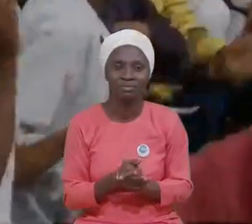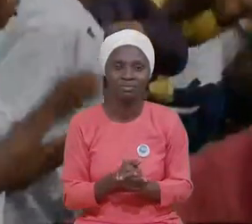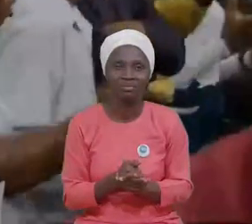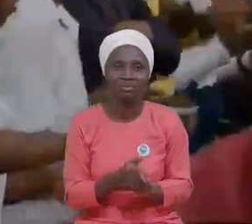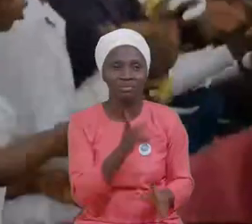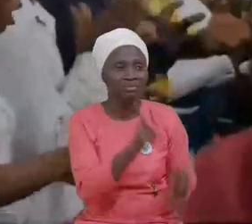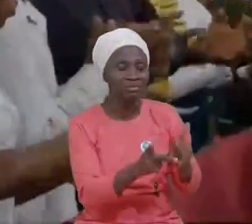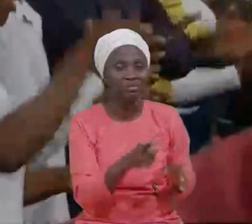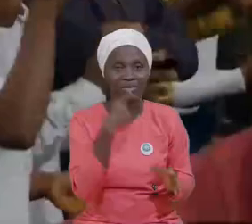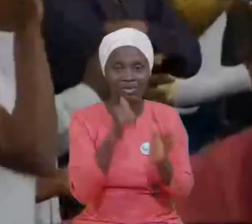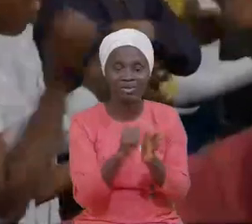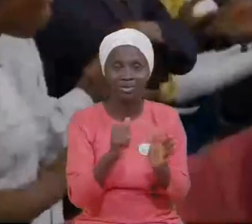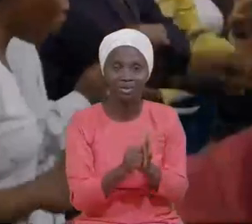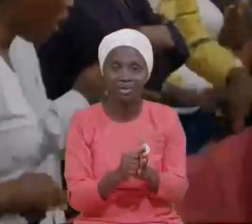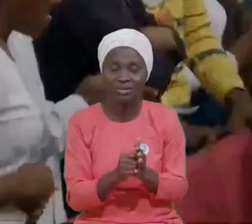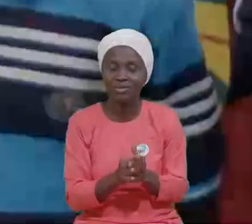Ils disent que tu es chanceux. Non.